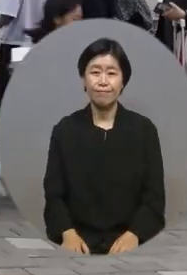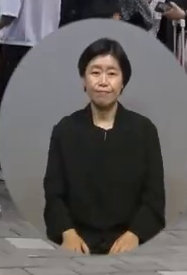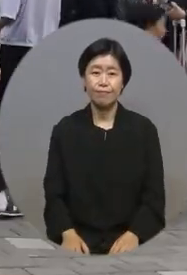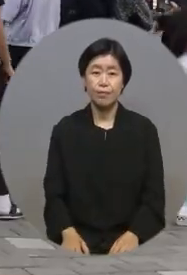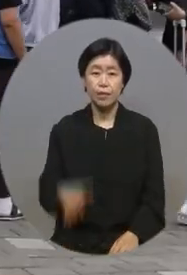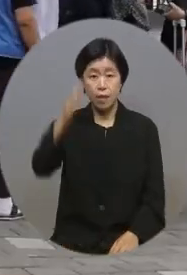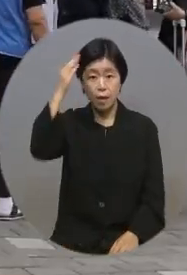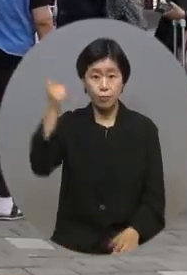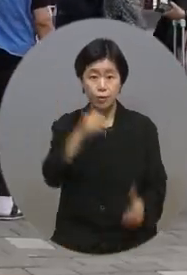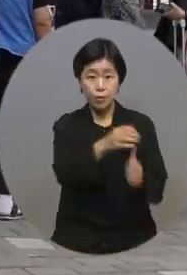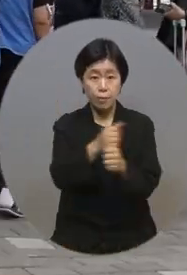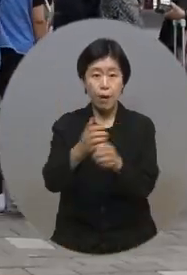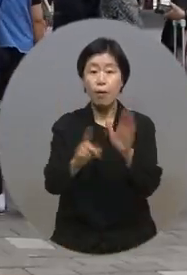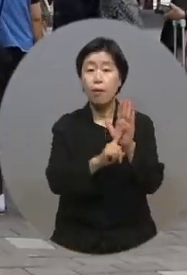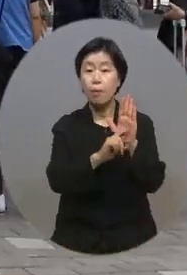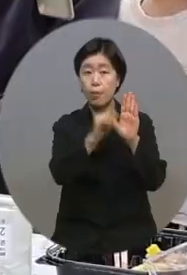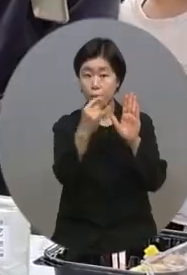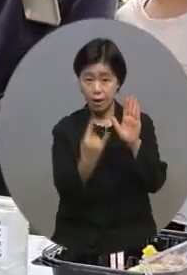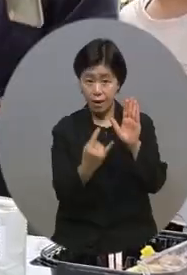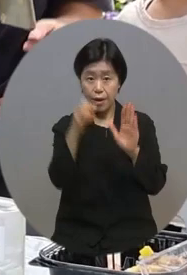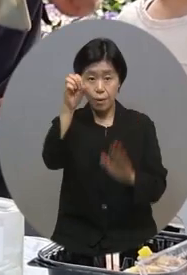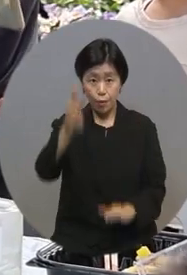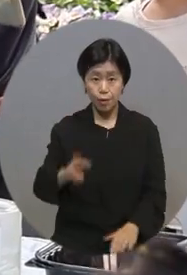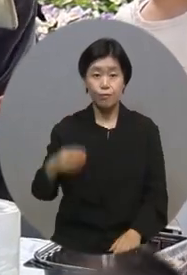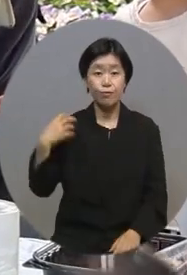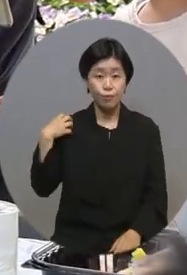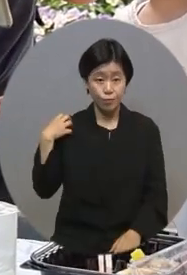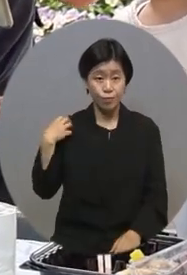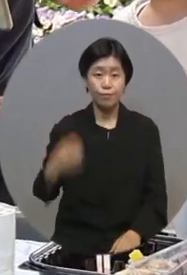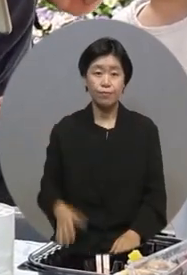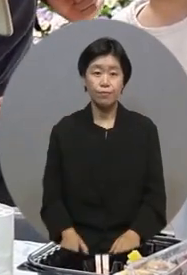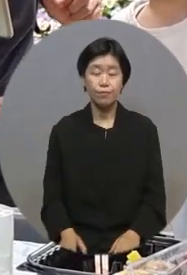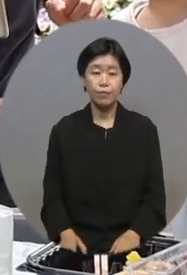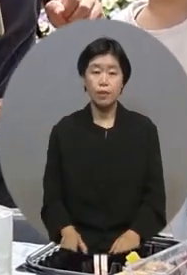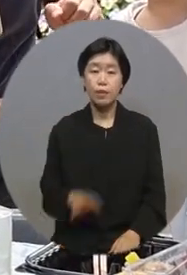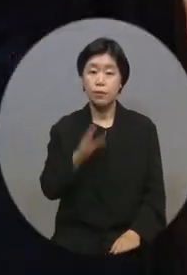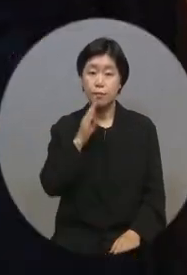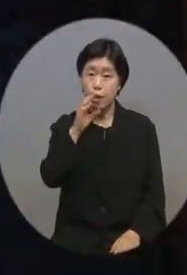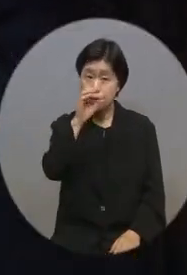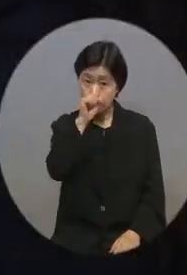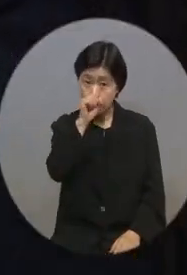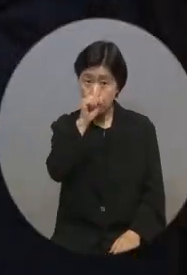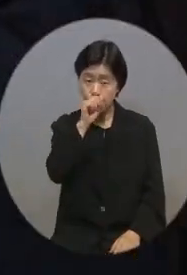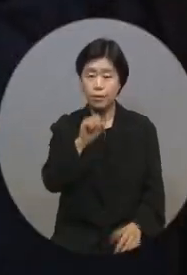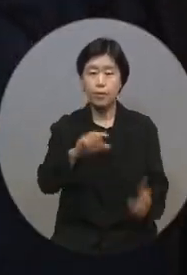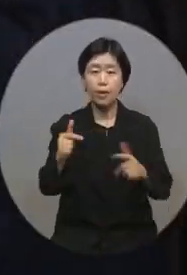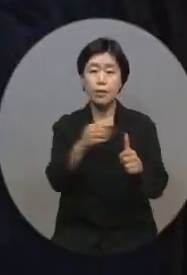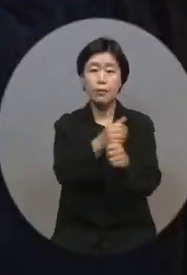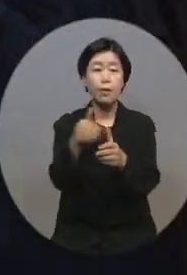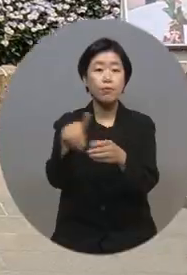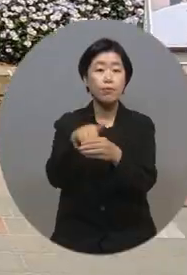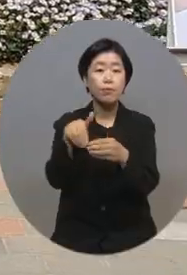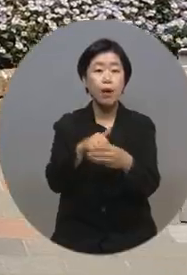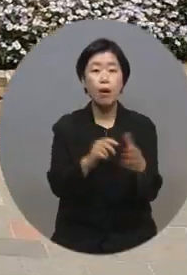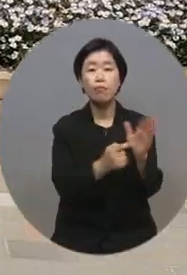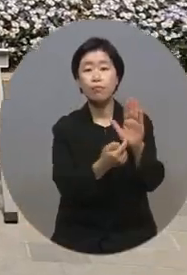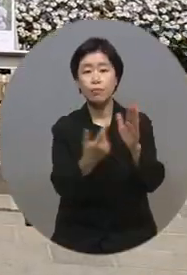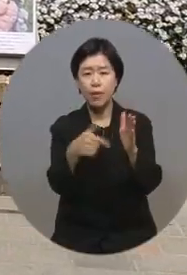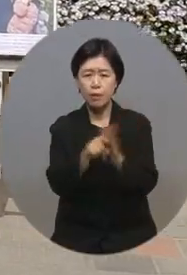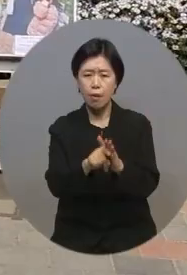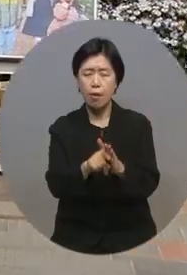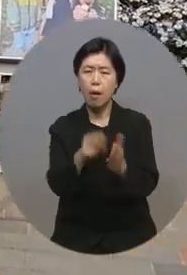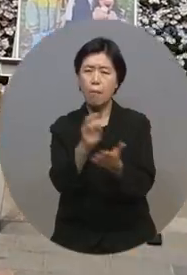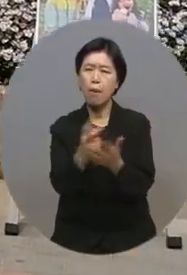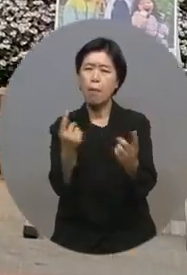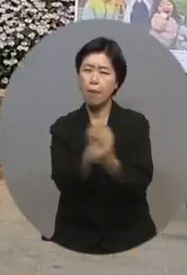한편 한국입양홍보회 광주전남지부와 광주광역시는 건강한 입양 문화의 정착과 활성화를 위해 제도들을 개선하고